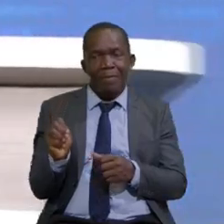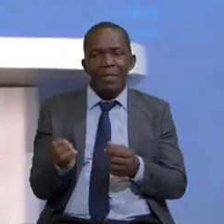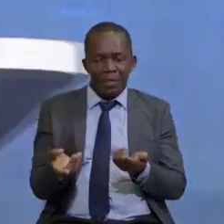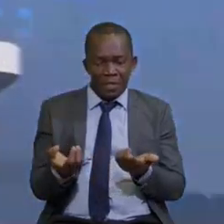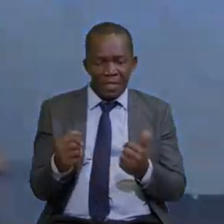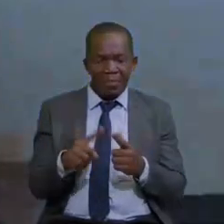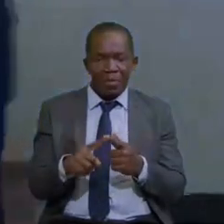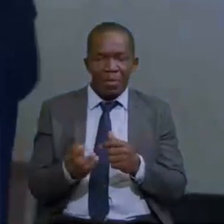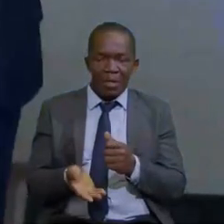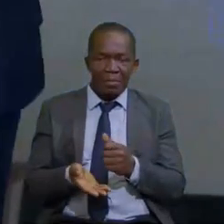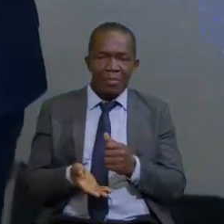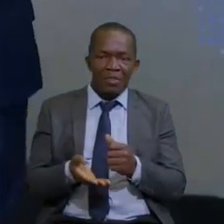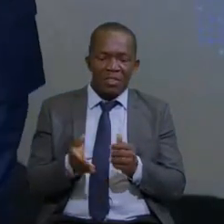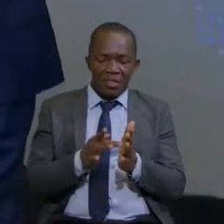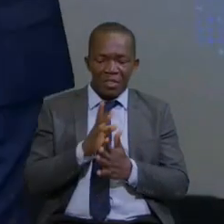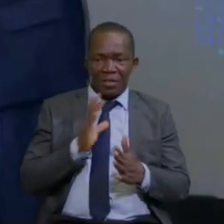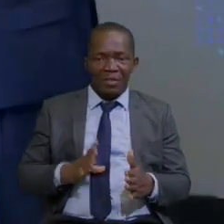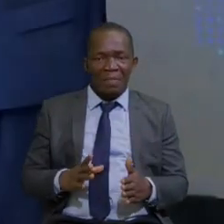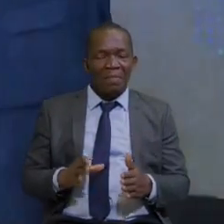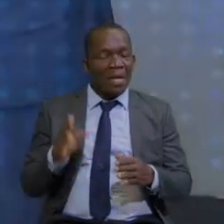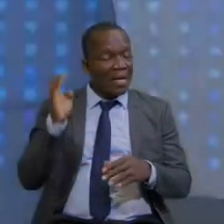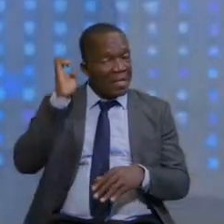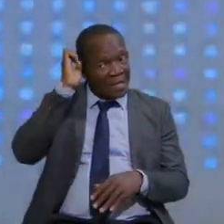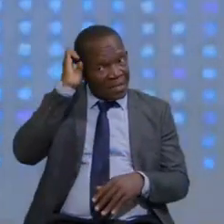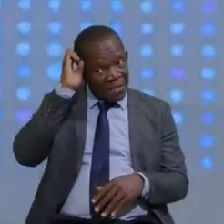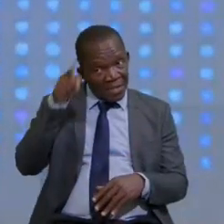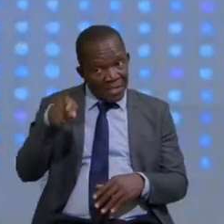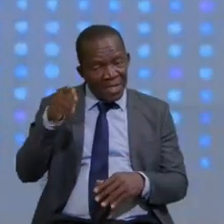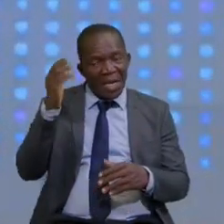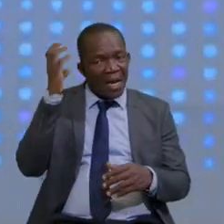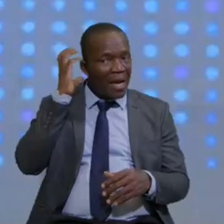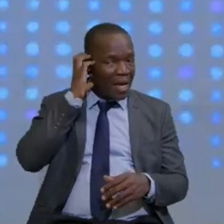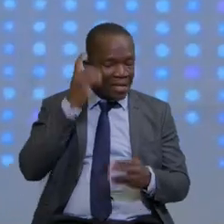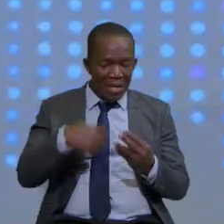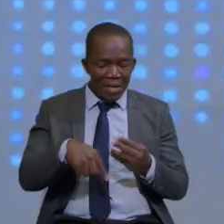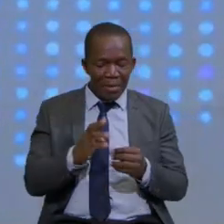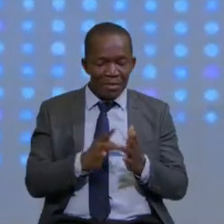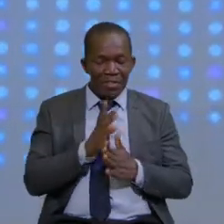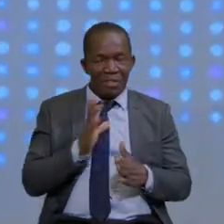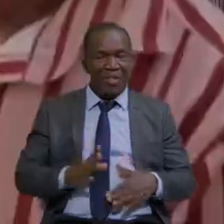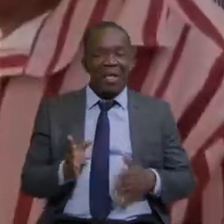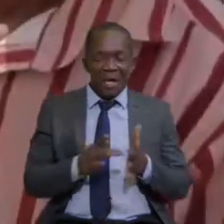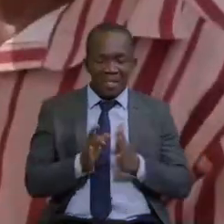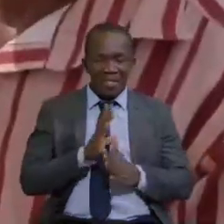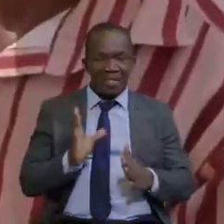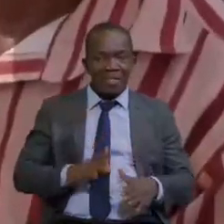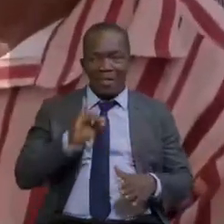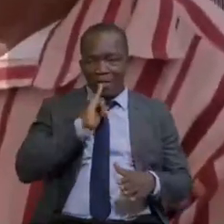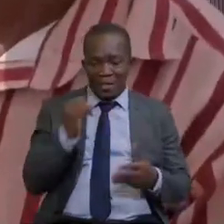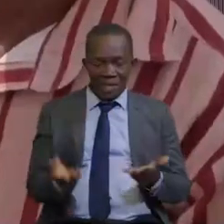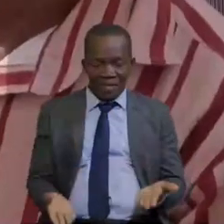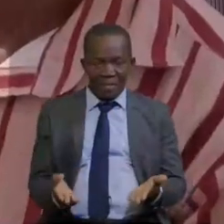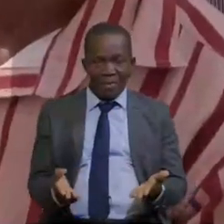Et il a entendu parler de Jésus. Et Jésus était disponible. Et Jésus est disponible pour toi aujourd'hui.